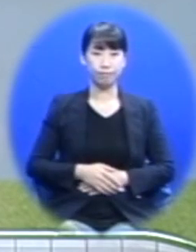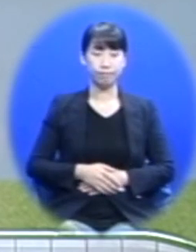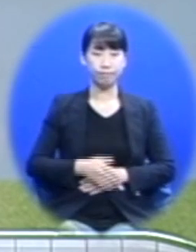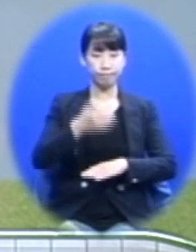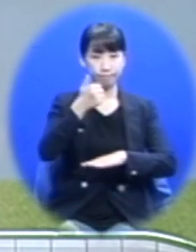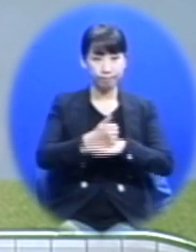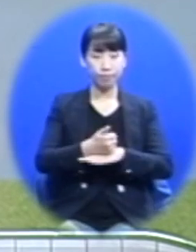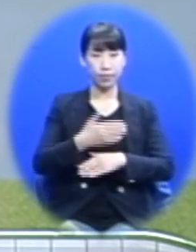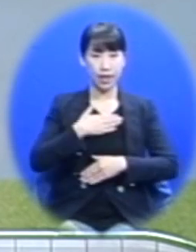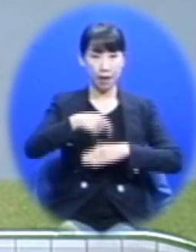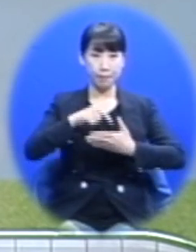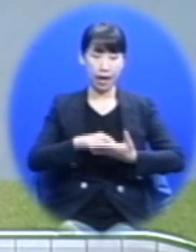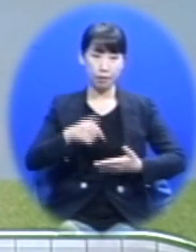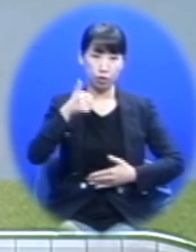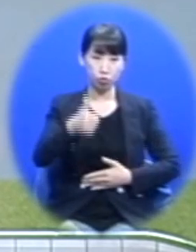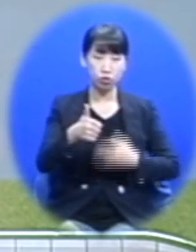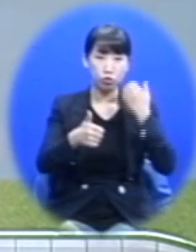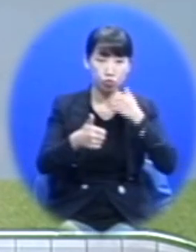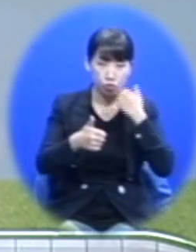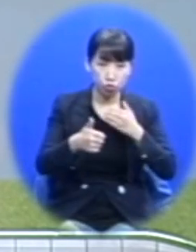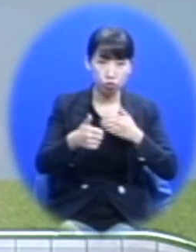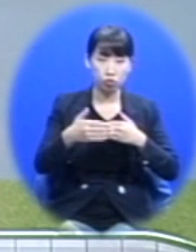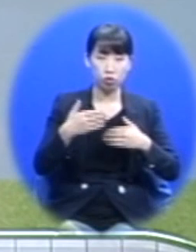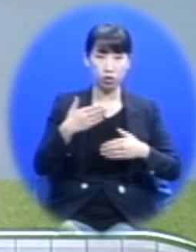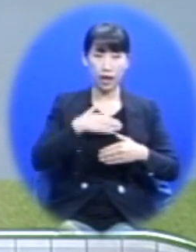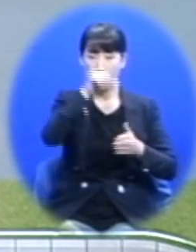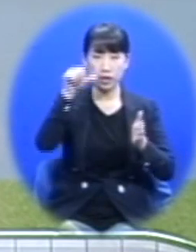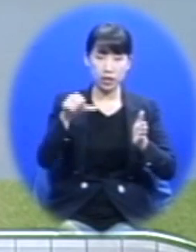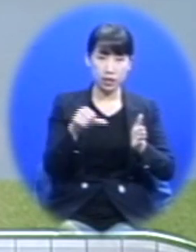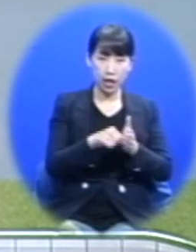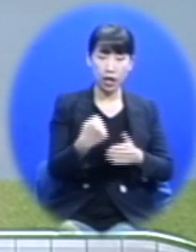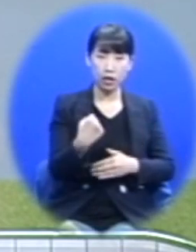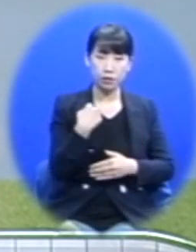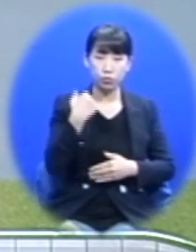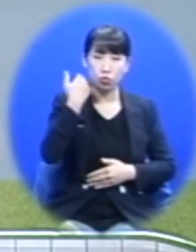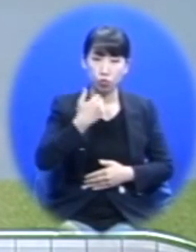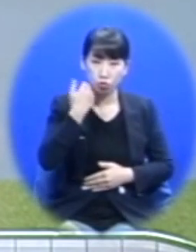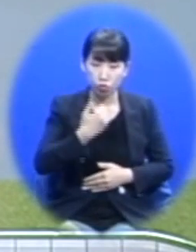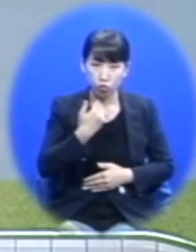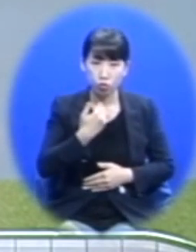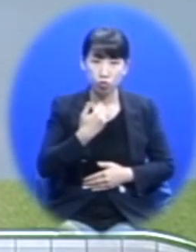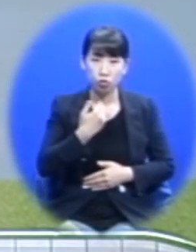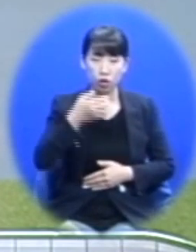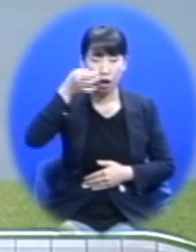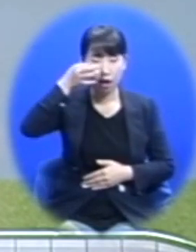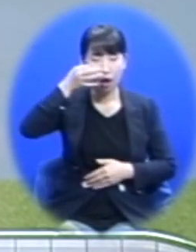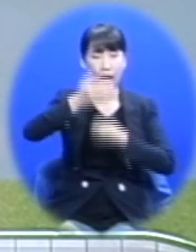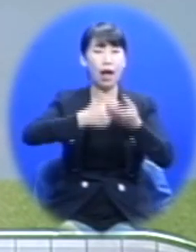내 마음의 주인인가, 내 인생의 주도권을 누가 가지고 있는가 하는 문제를